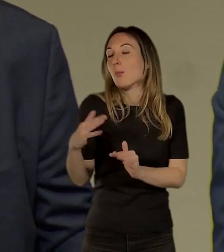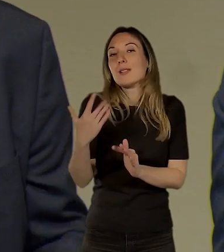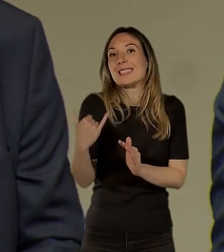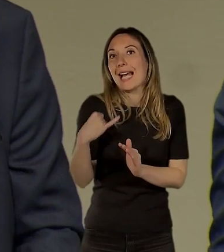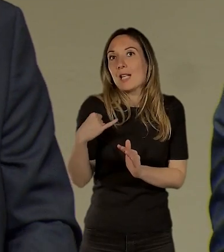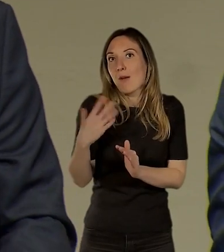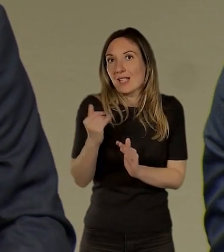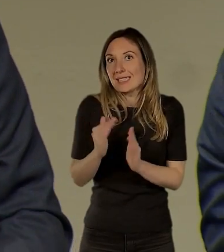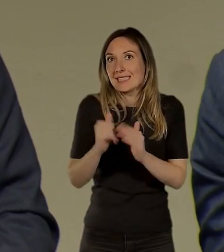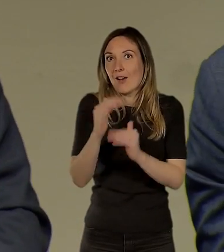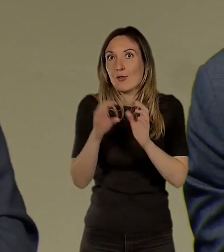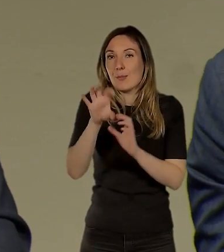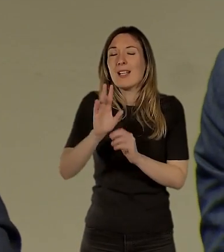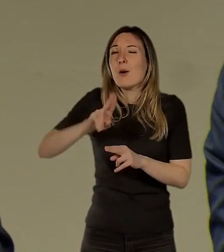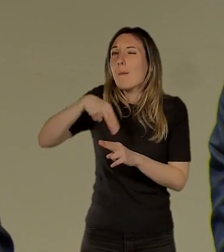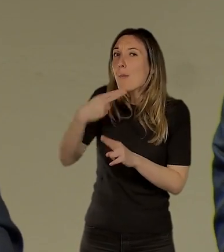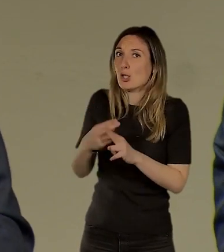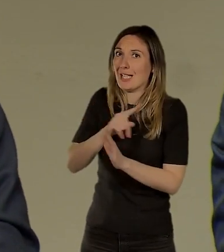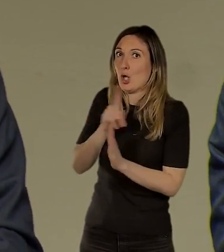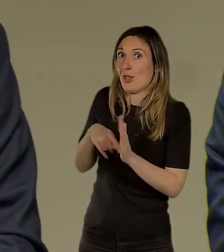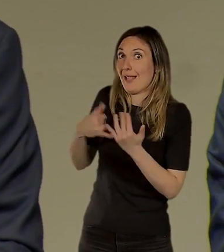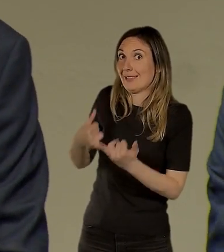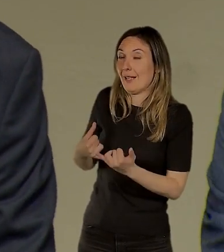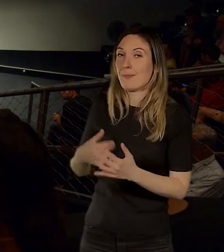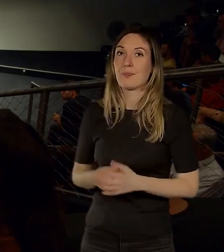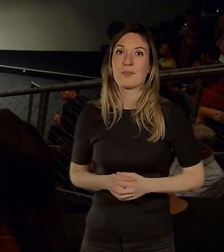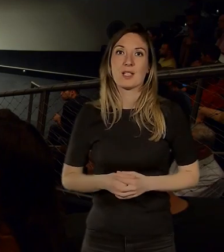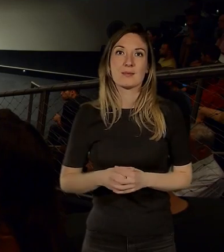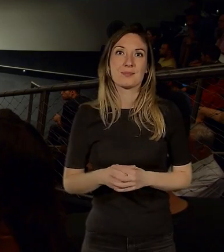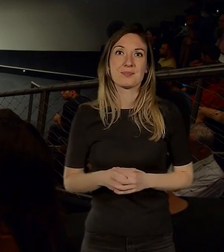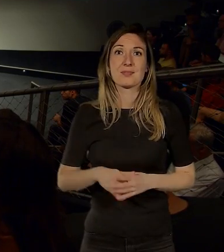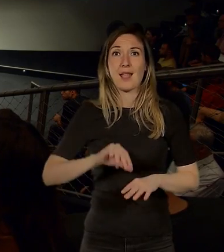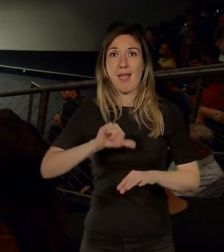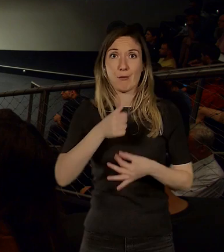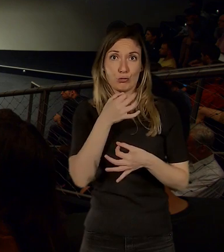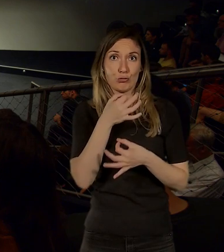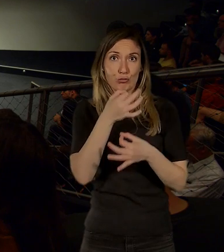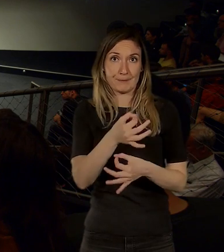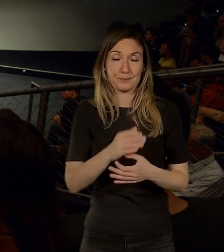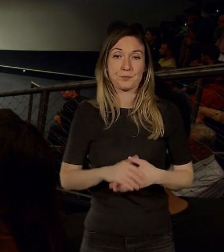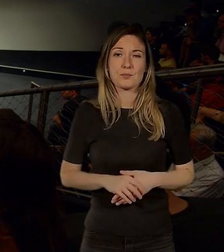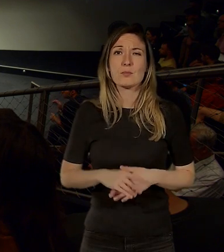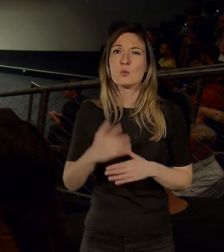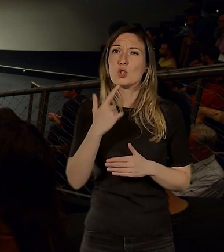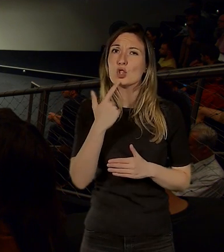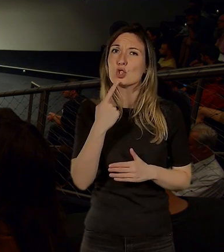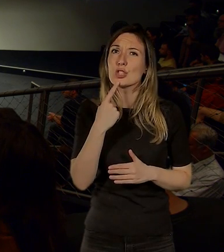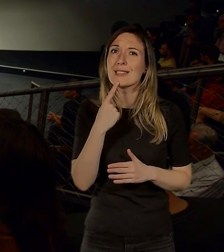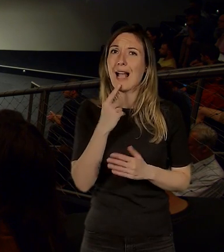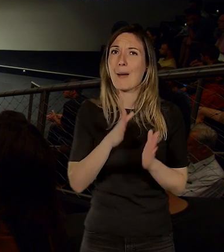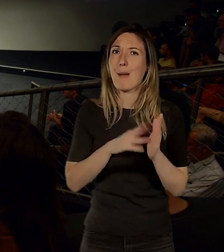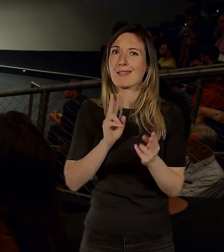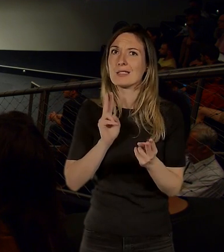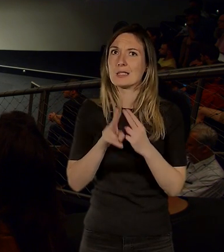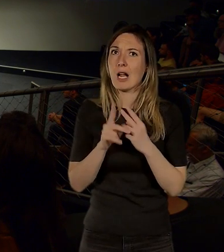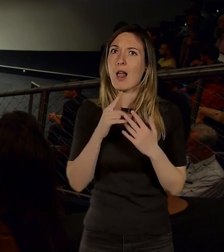a poslední dotaz dnešního večera. Já bych se nakonec chtěl zeptat, když se tady mluvilo o snížení intenzity na magistrále,